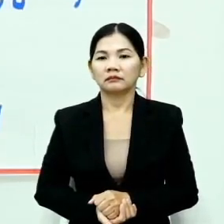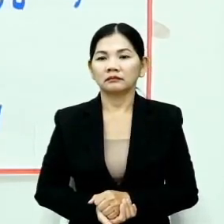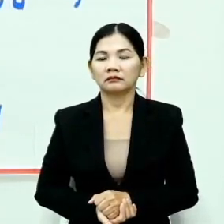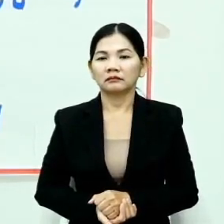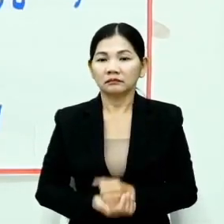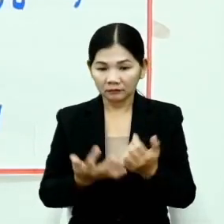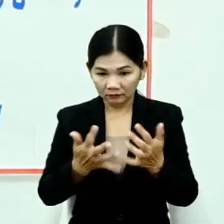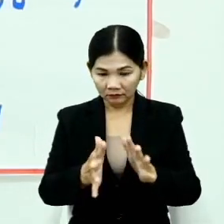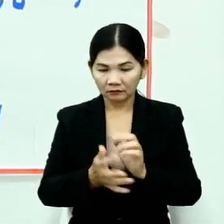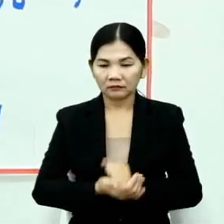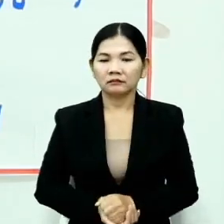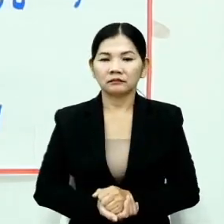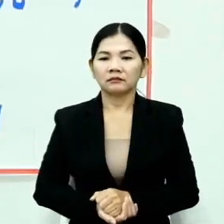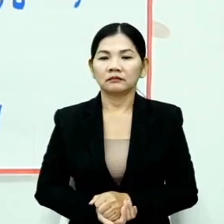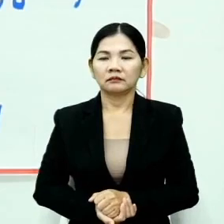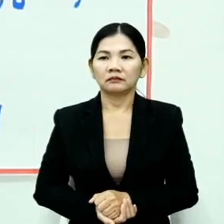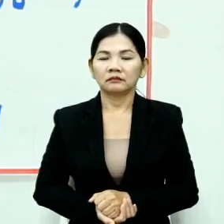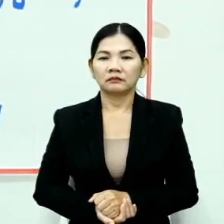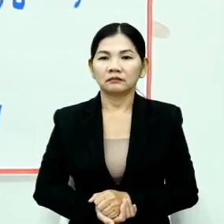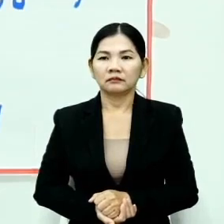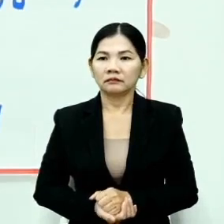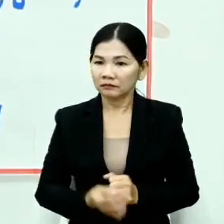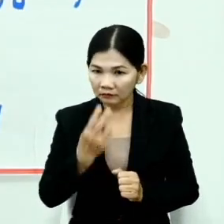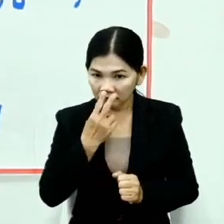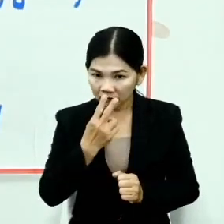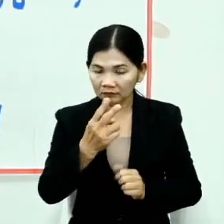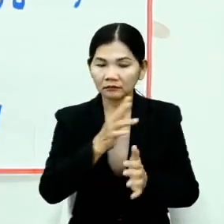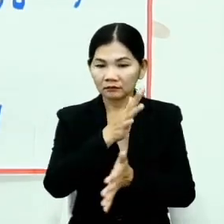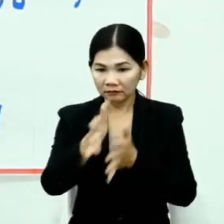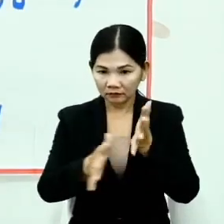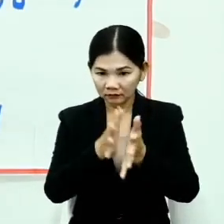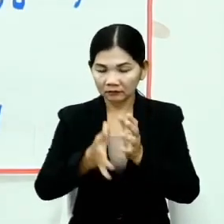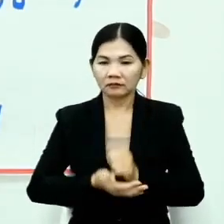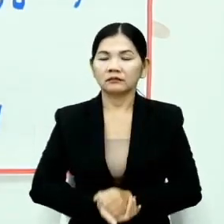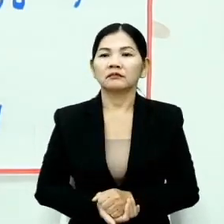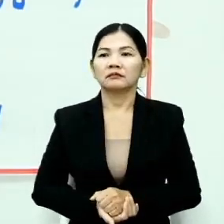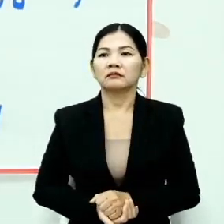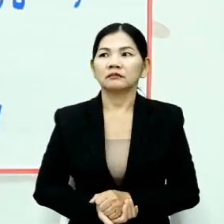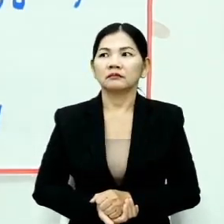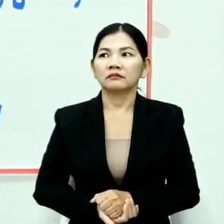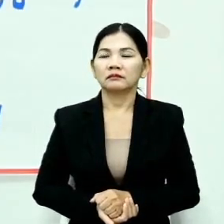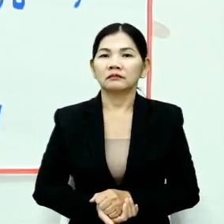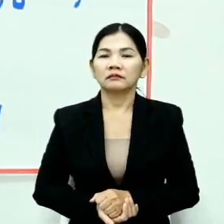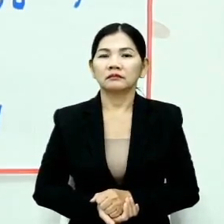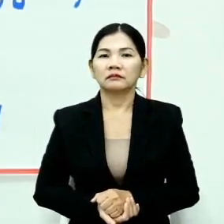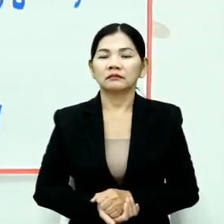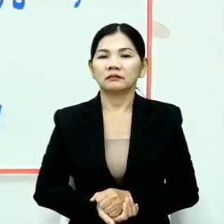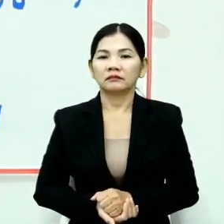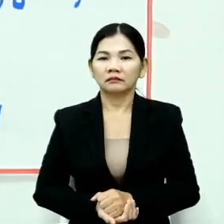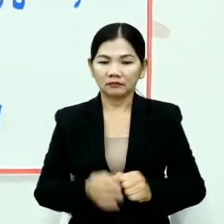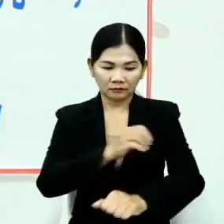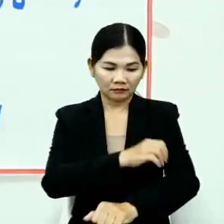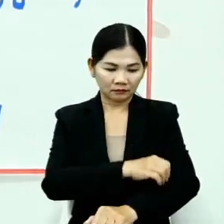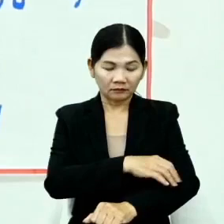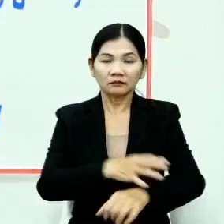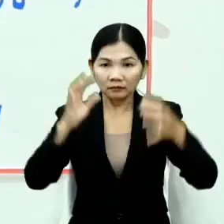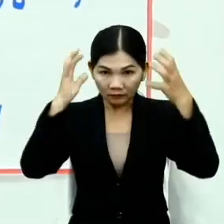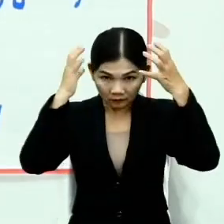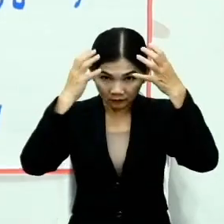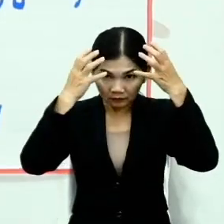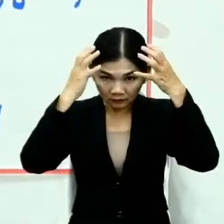Chà rồi rồi hai. Ba rồi rồi hai. Con chăm sẽ đập này cổ an. Thầy ngọt nìa. Đâm bảo tàu.